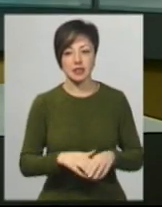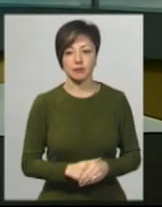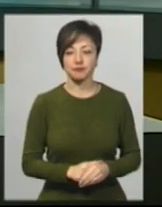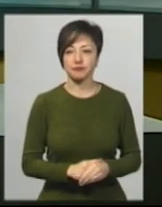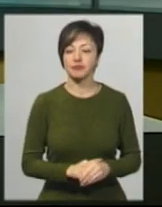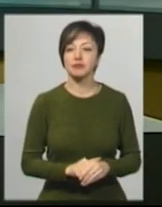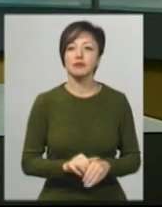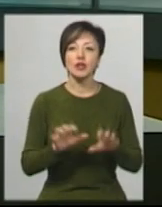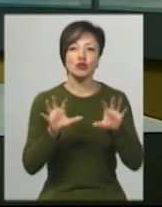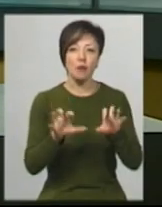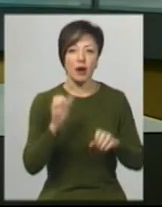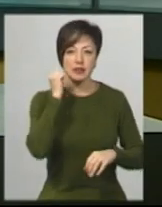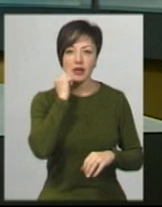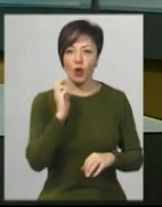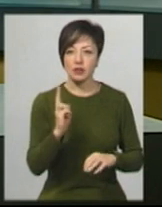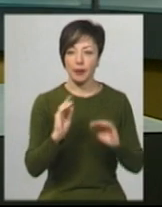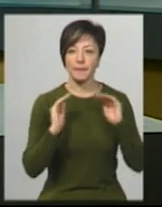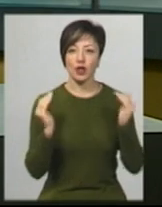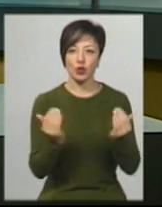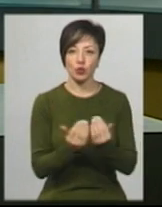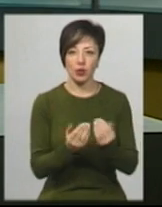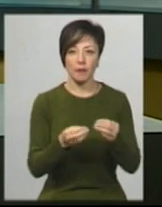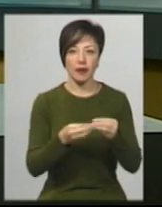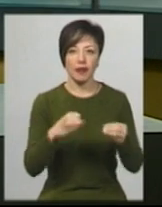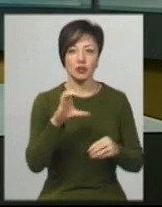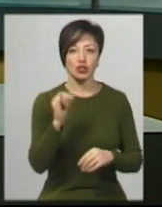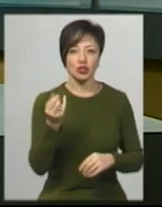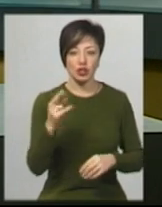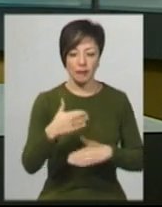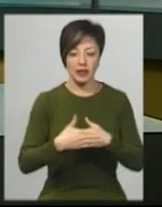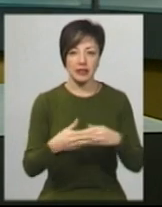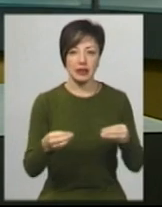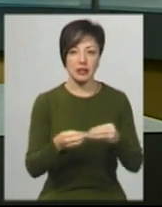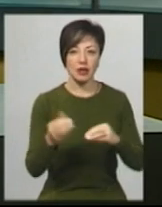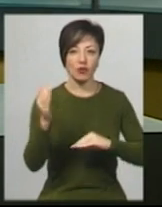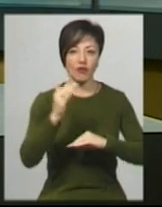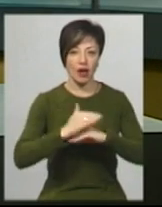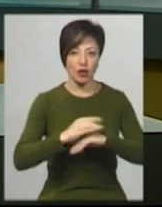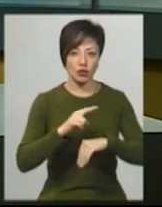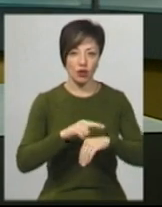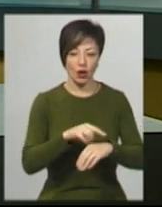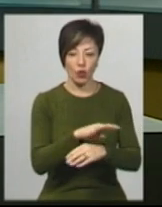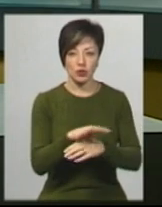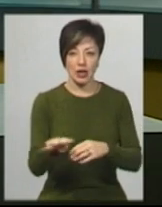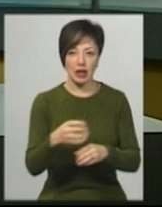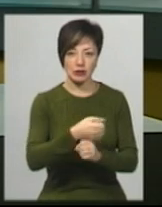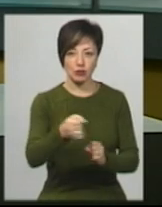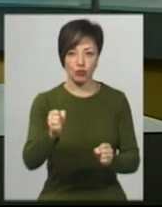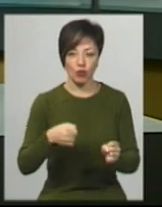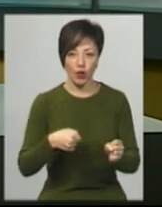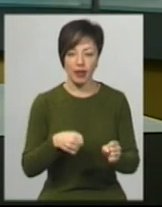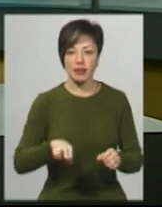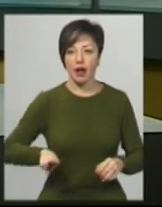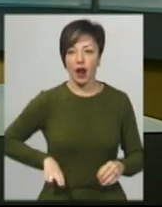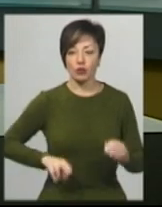Нагадаю, собак Старокостянтинівського притулку «Екозахист» 15 січня близько 10 вечора розстріляли зі зброї. Директорка